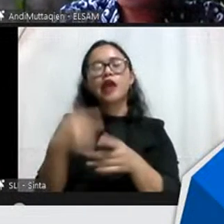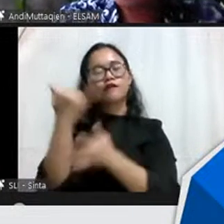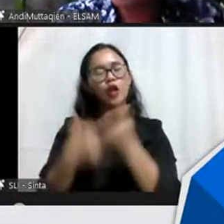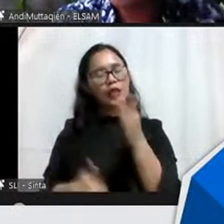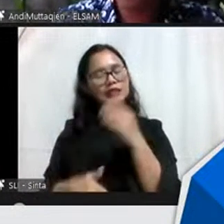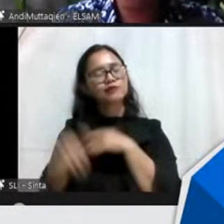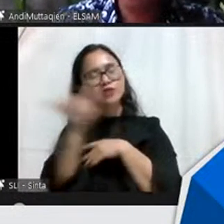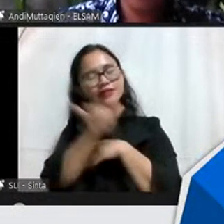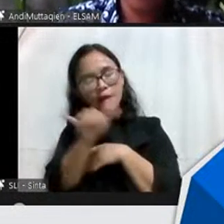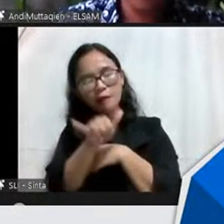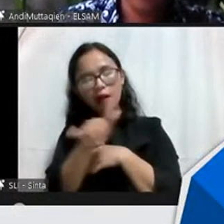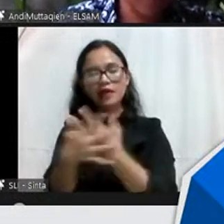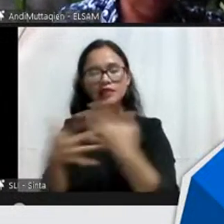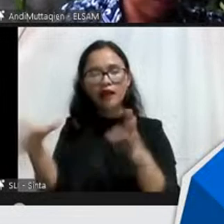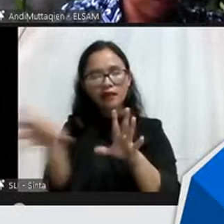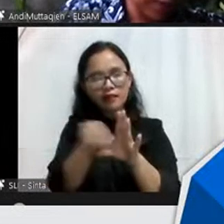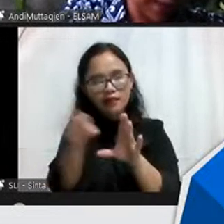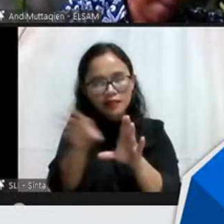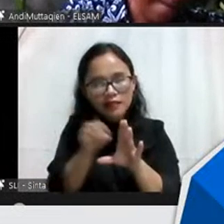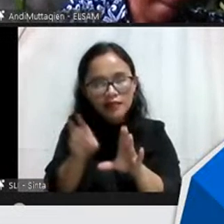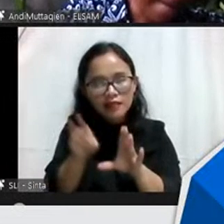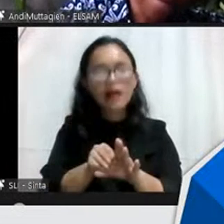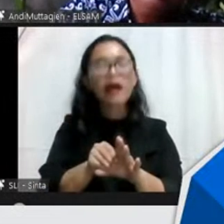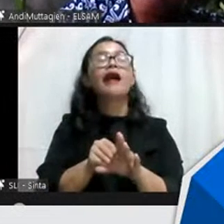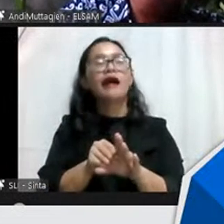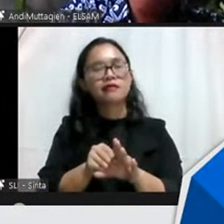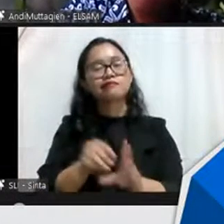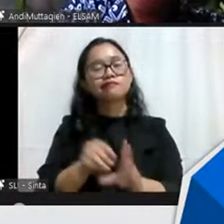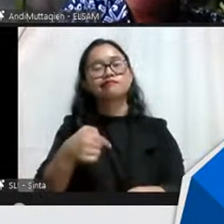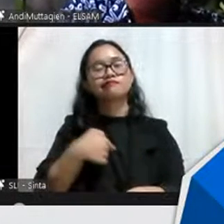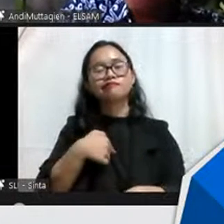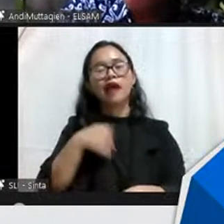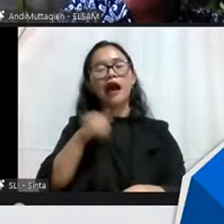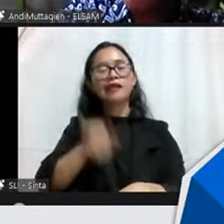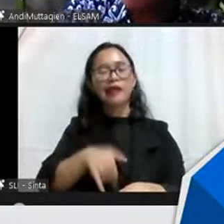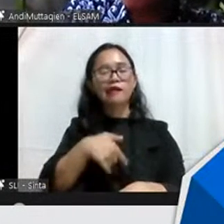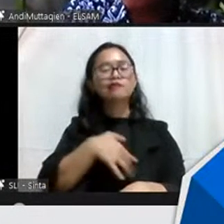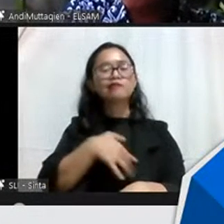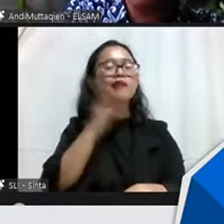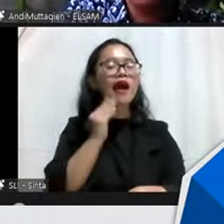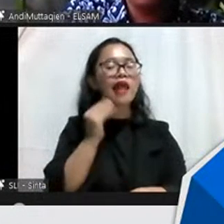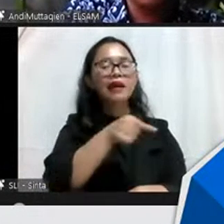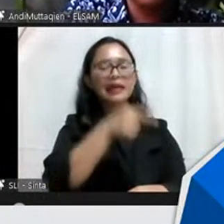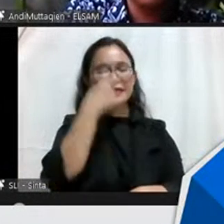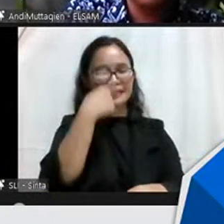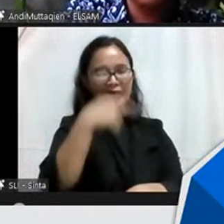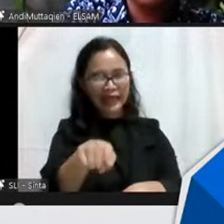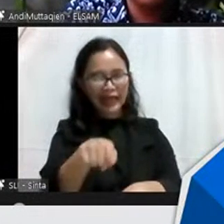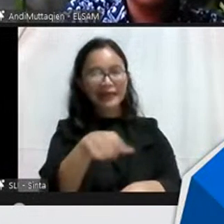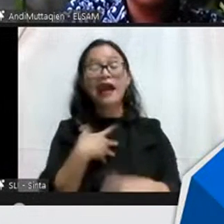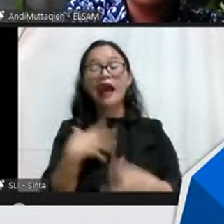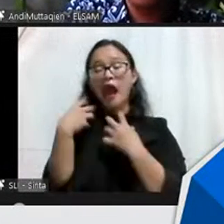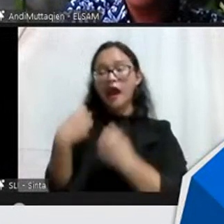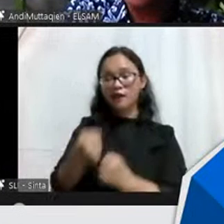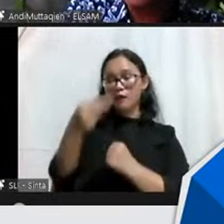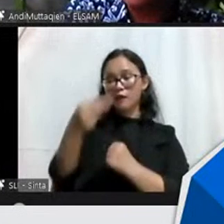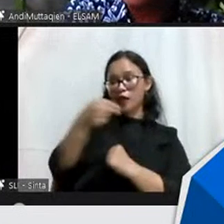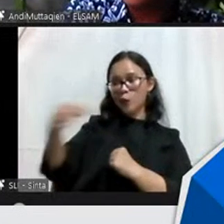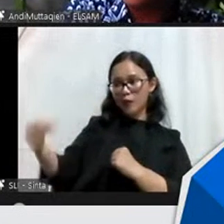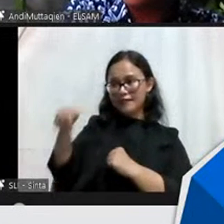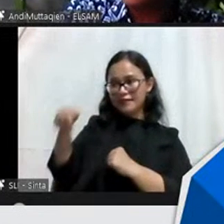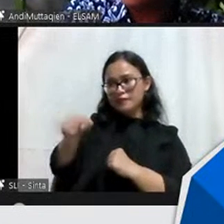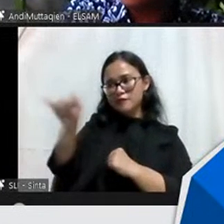dan ini muncul dengan sangat kuat dari pengalaman Thailand dan saya sangat berharap Indonesia